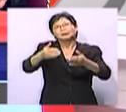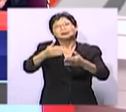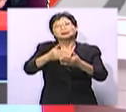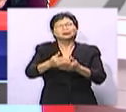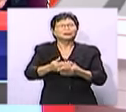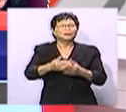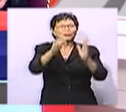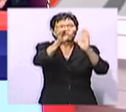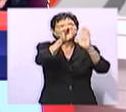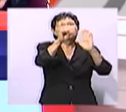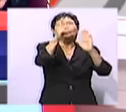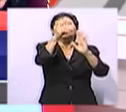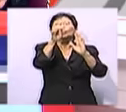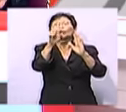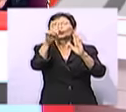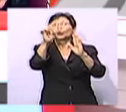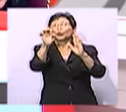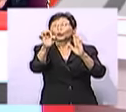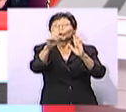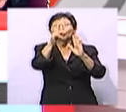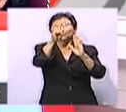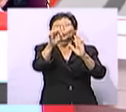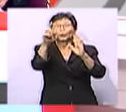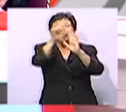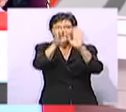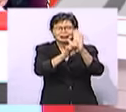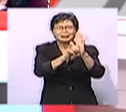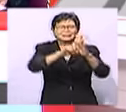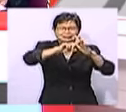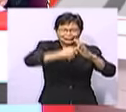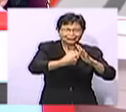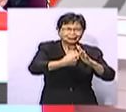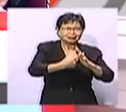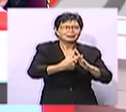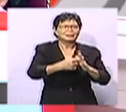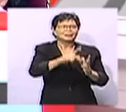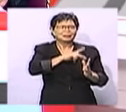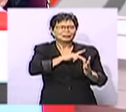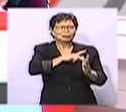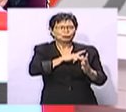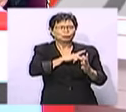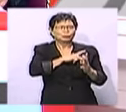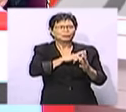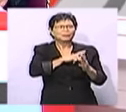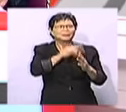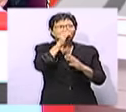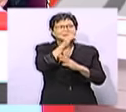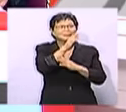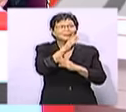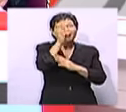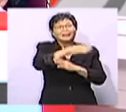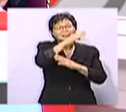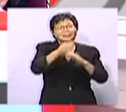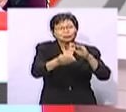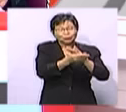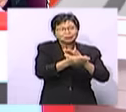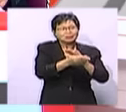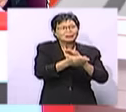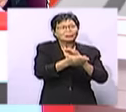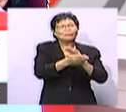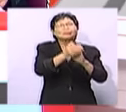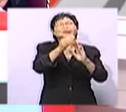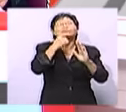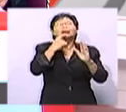kod etika dilaksanakan. Ketua Pengarah Pusat Governance, Integriti dan Anti-Rasuah Nasional Tan Sri Abu Kasim Muhammad berkata